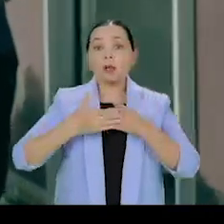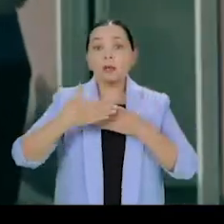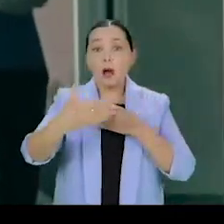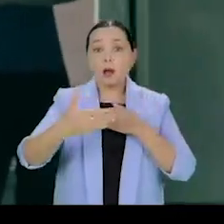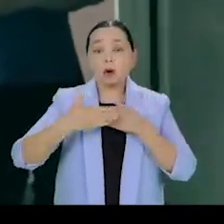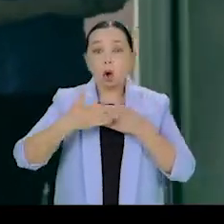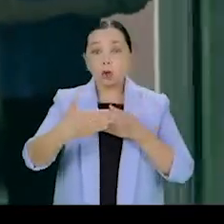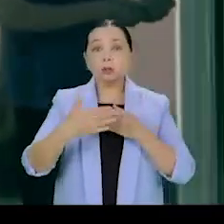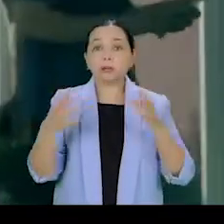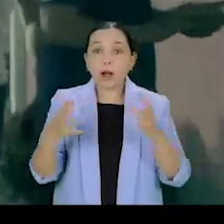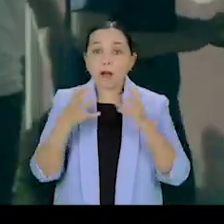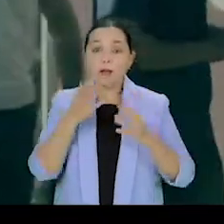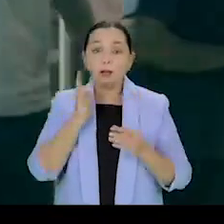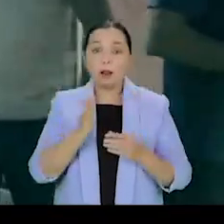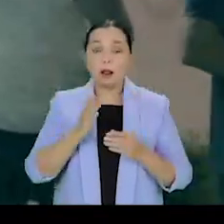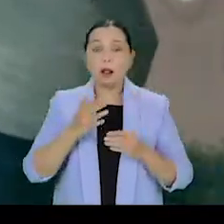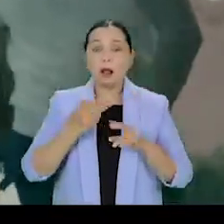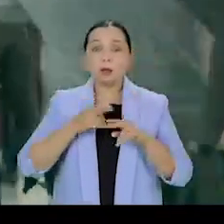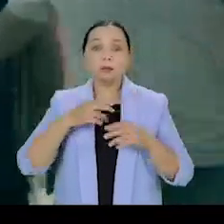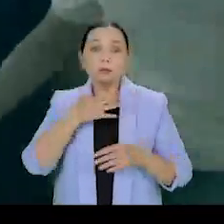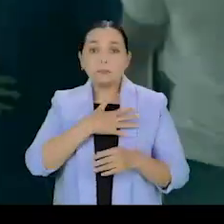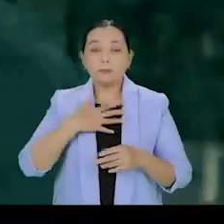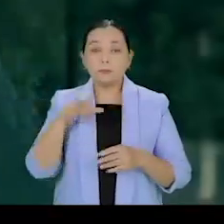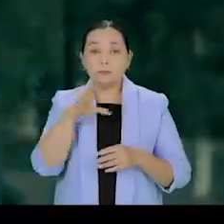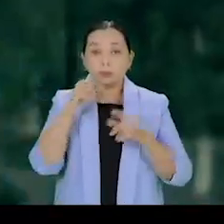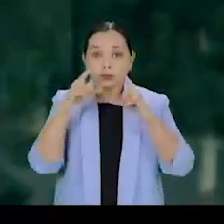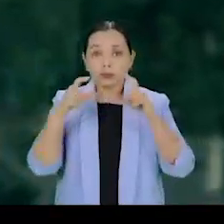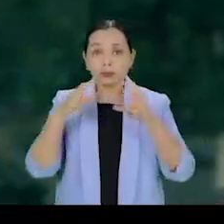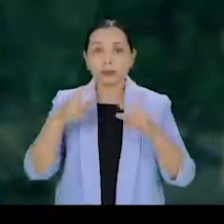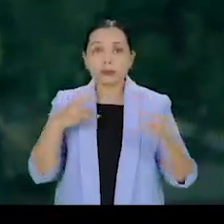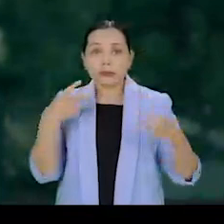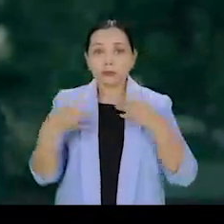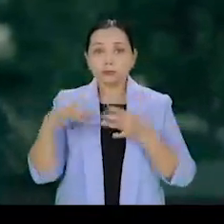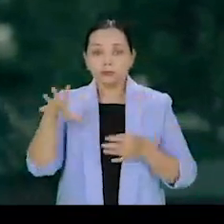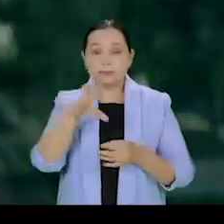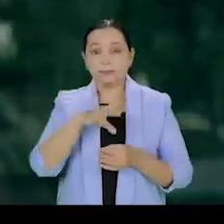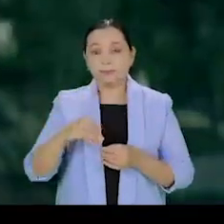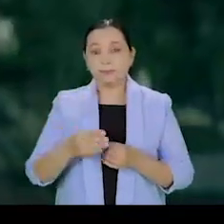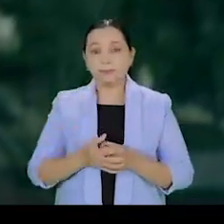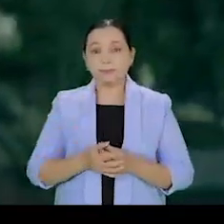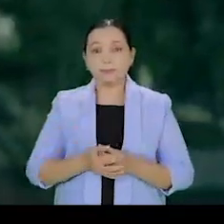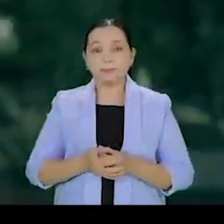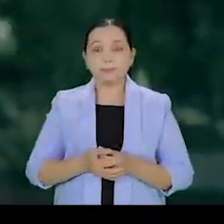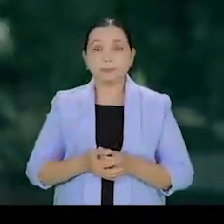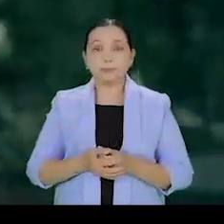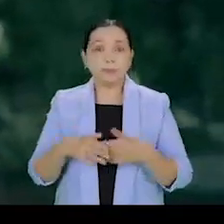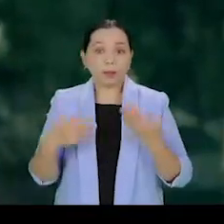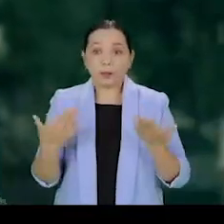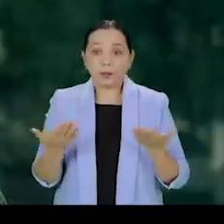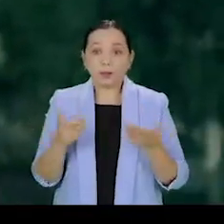Iltimos. Oraliq masofani saqlanglar, orqaroq turinglar. Qani, masofa saqlang. Orqaroq.